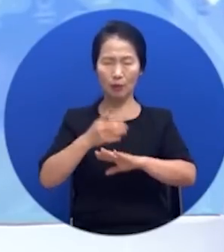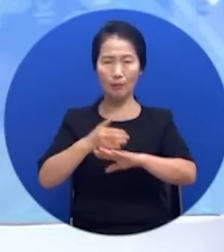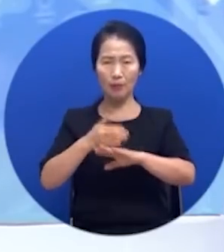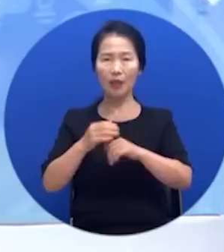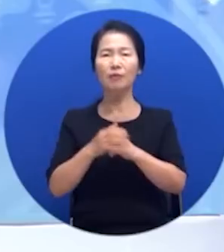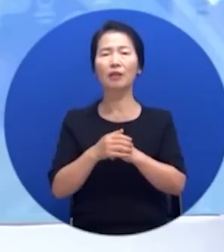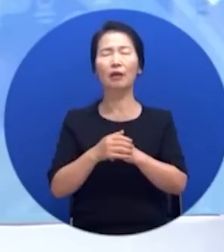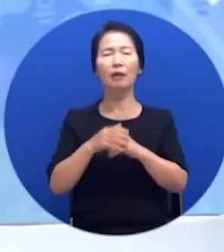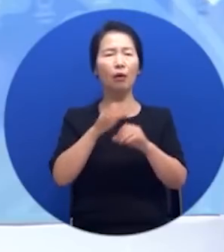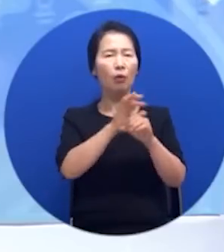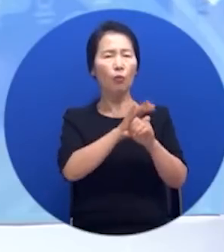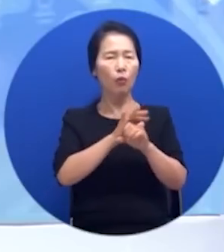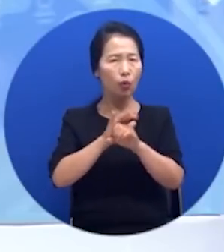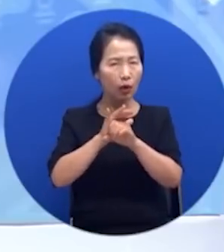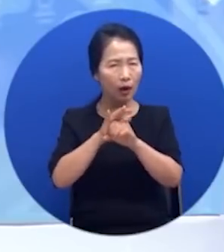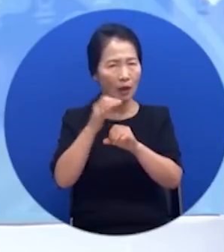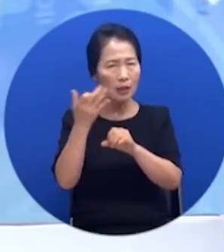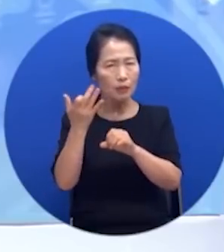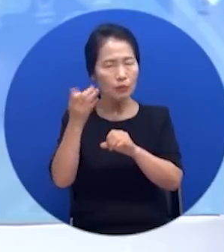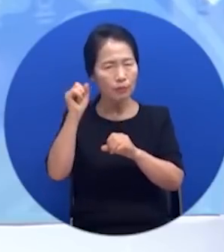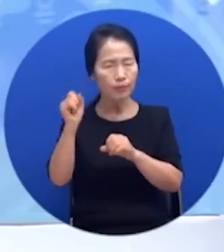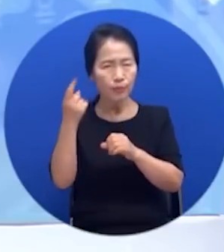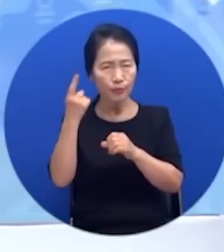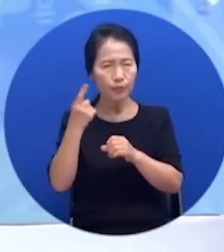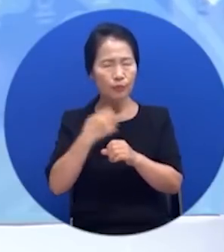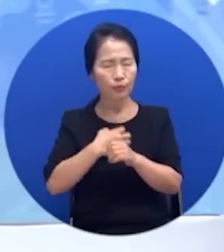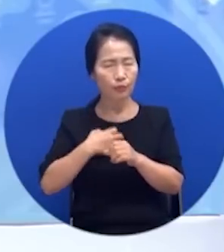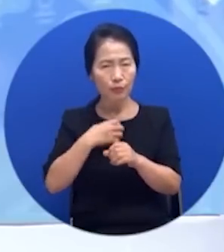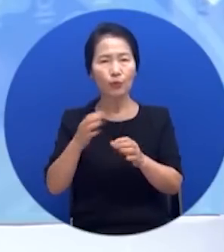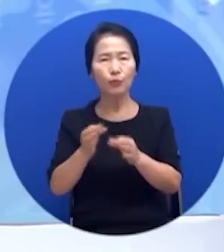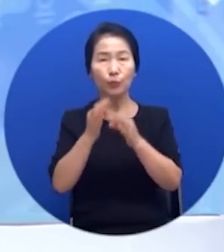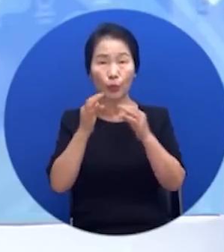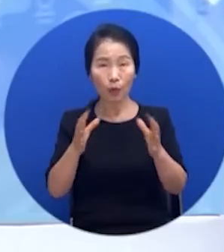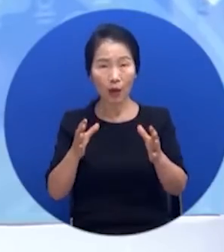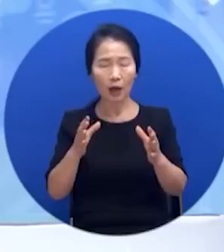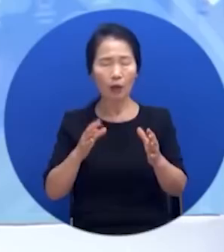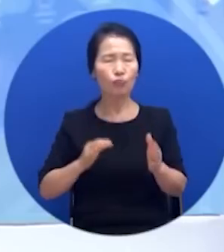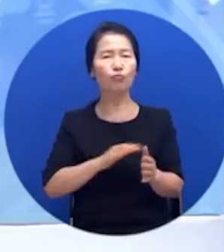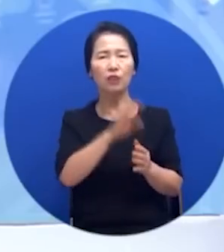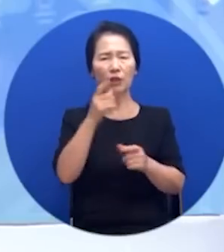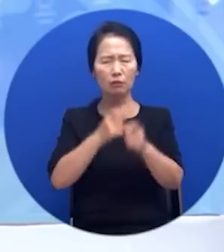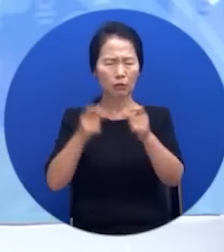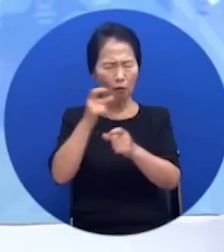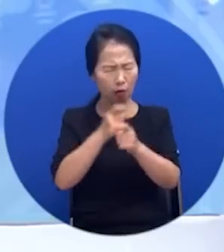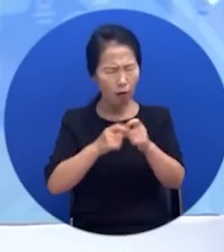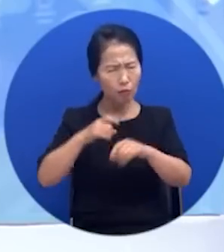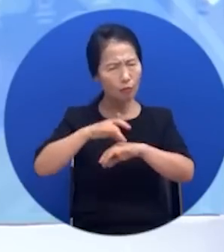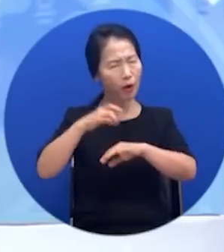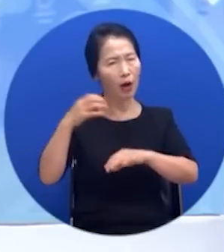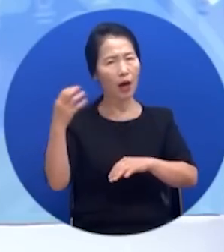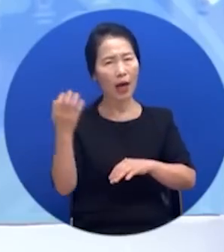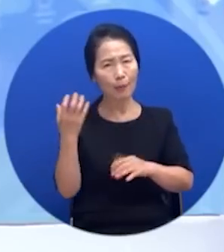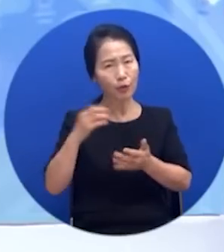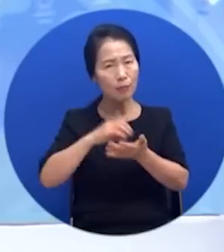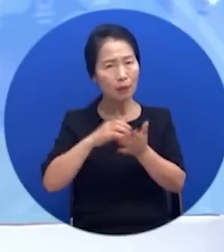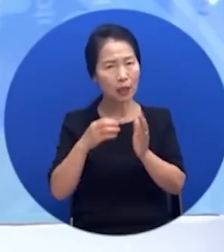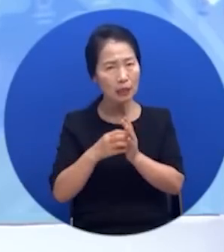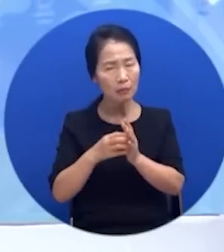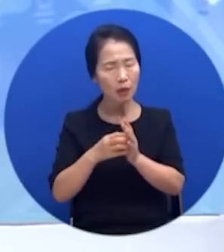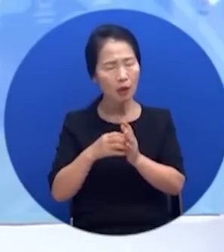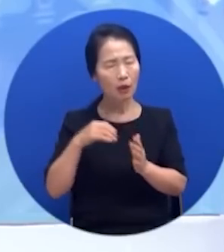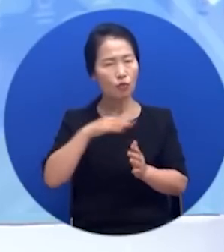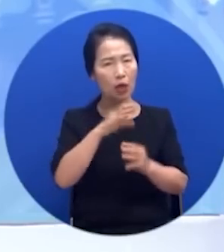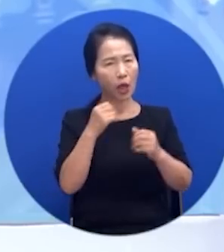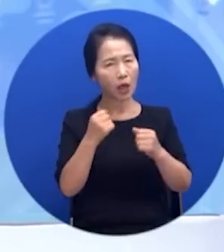코로나19 팬데믹 상황의 긴 시간 동안 우리는 더욱더 뼈저리게 우리 힘만으로는 아무것도 할 수